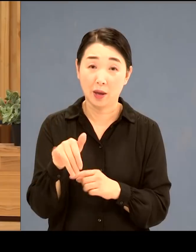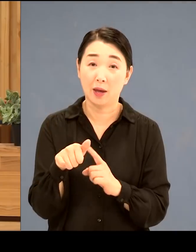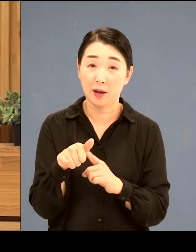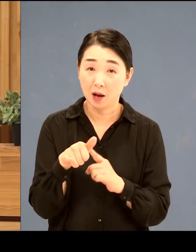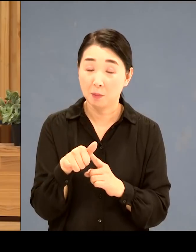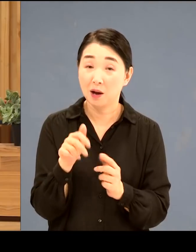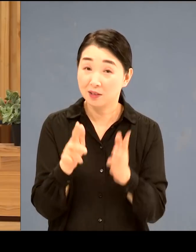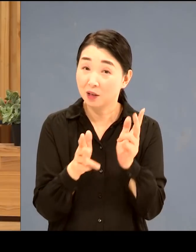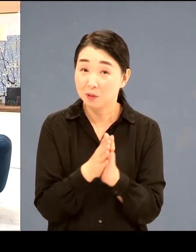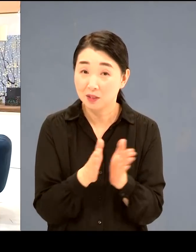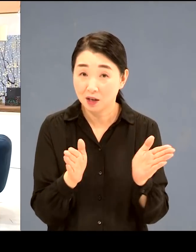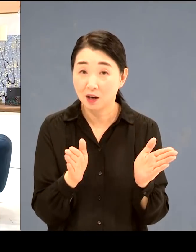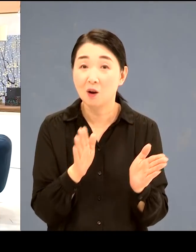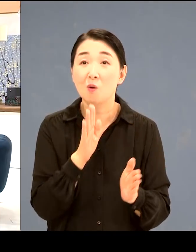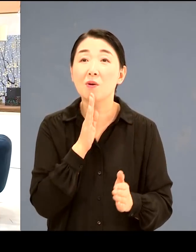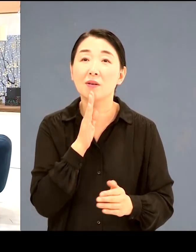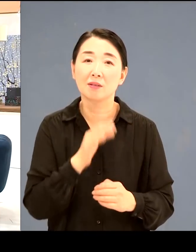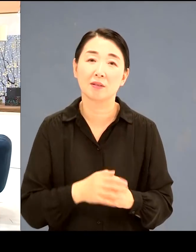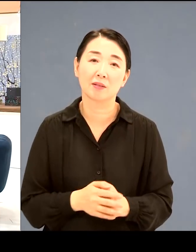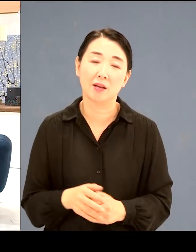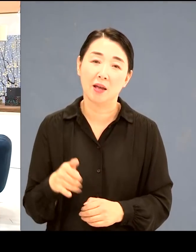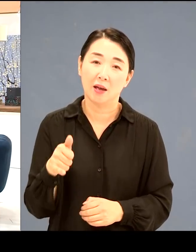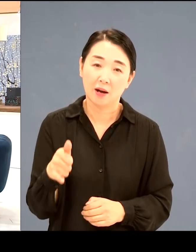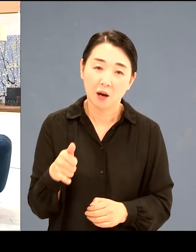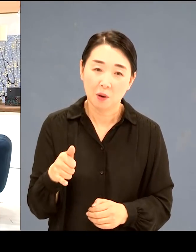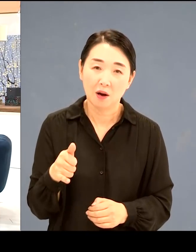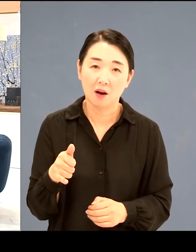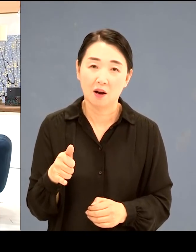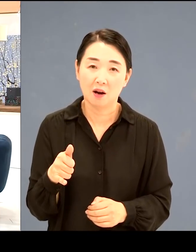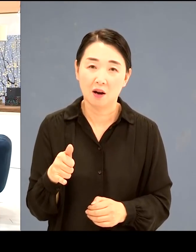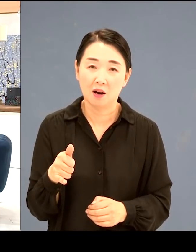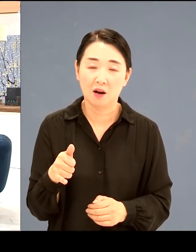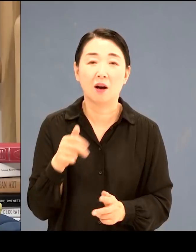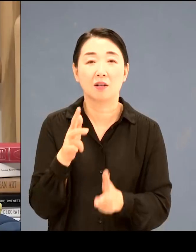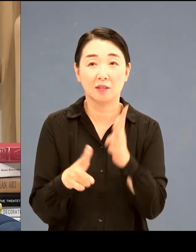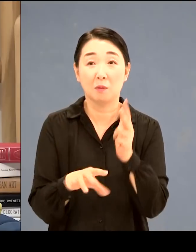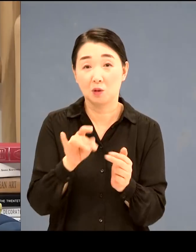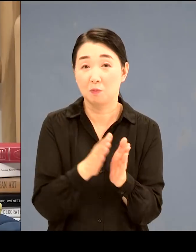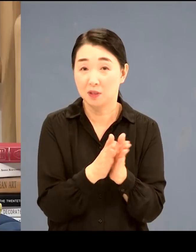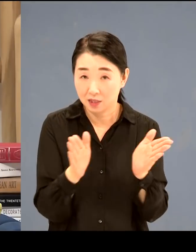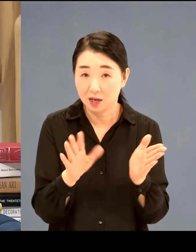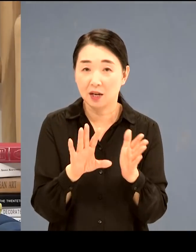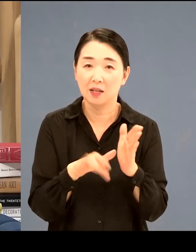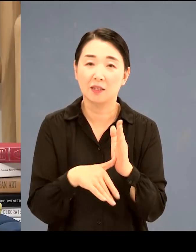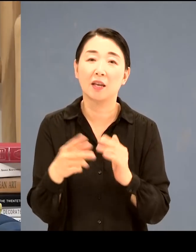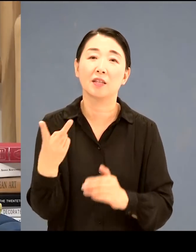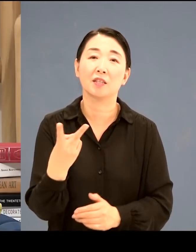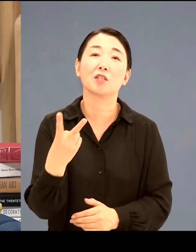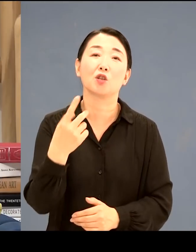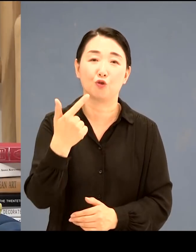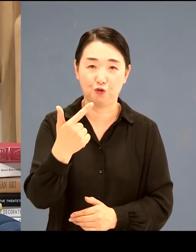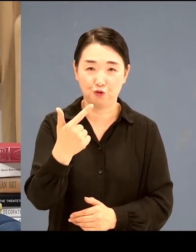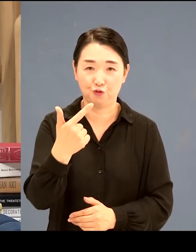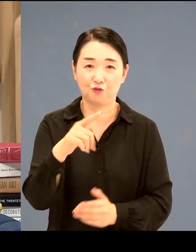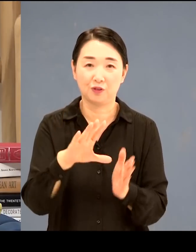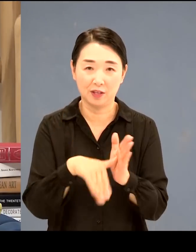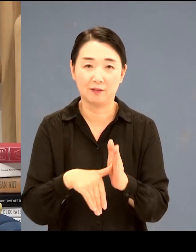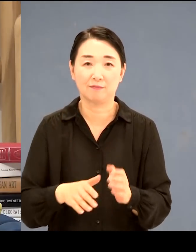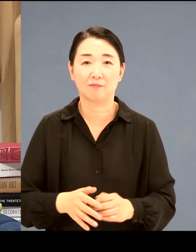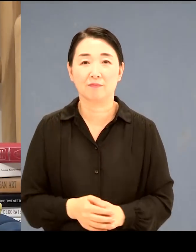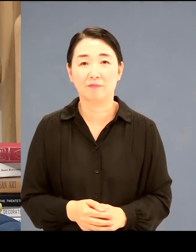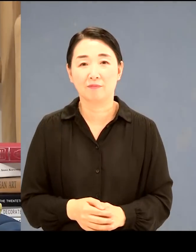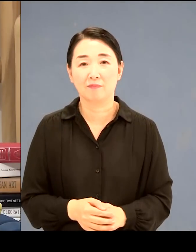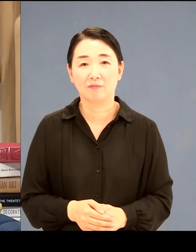어떻게 시작하셨어요? 가방 비즈니스를 처음 시작했던 게 2006년 정도인 것 같아요. 네.